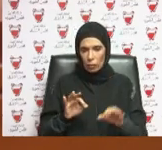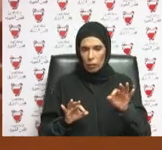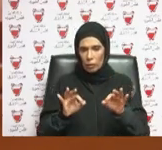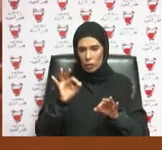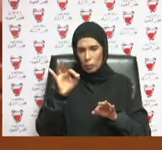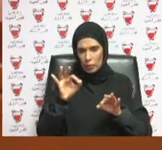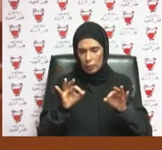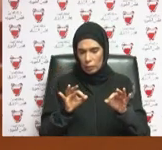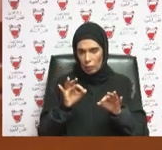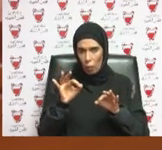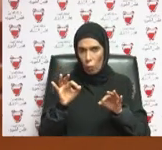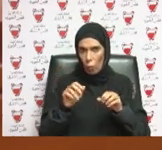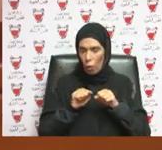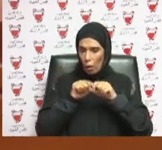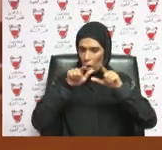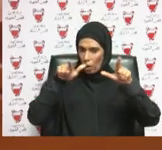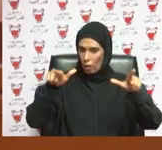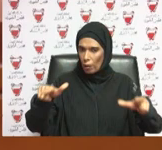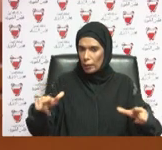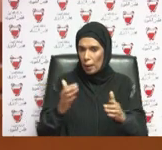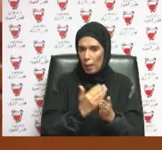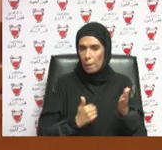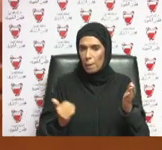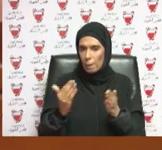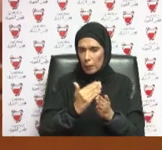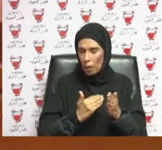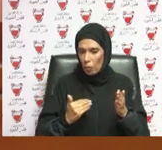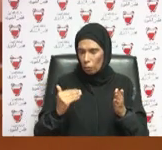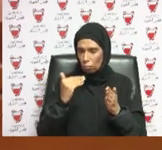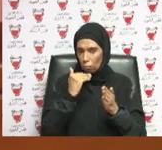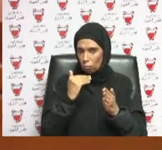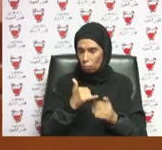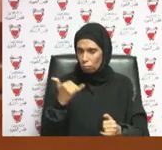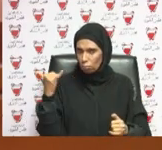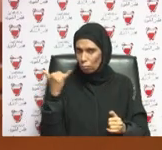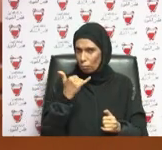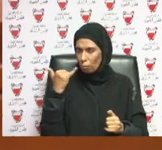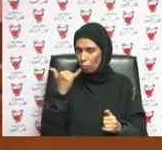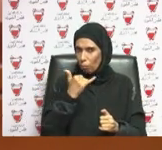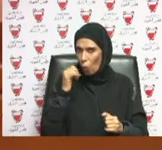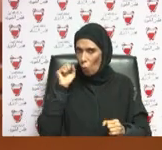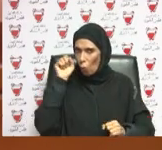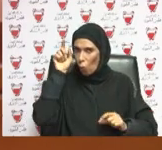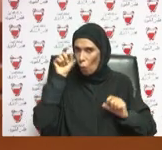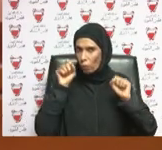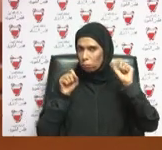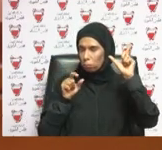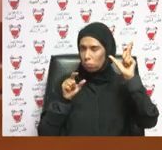طودا أشما، وفي عالم الاقتصاد يما خضما، وكانت نظرته وسياسته